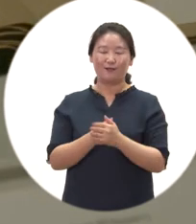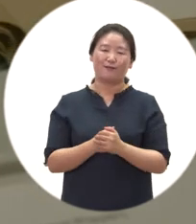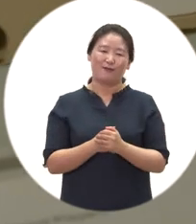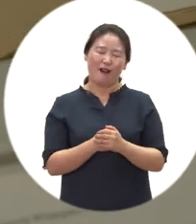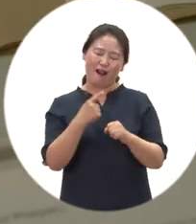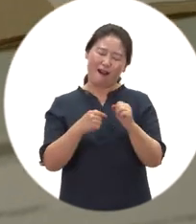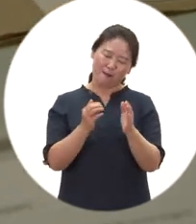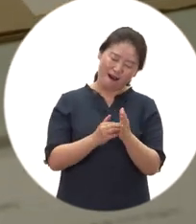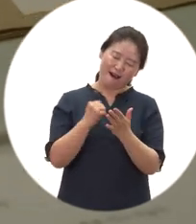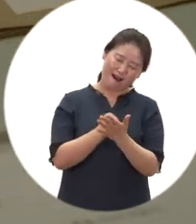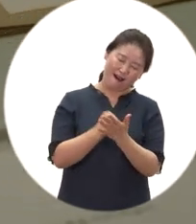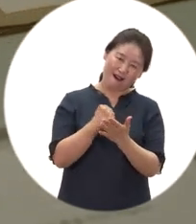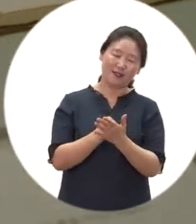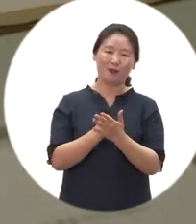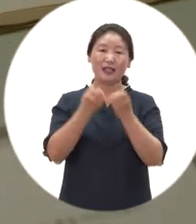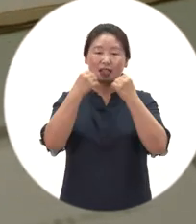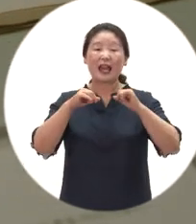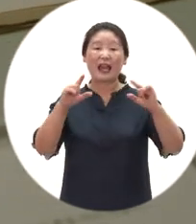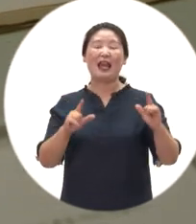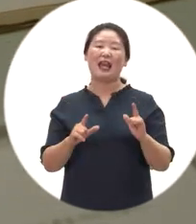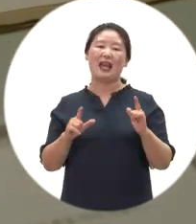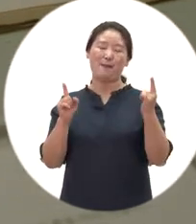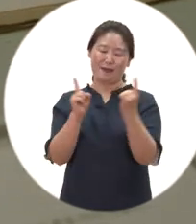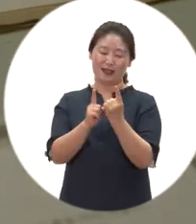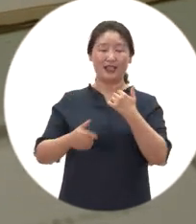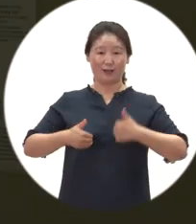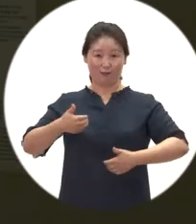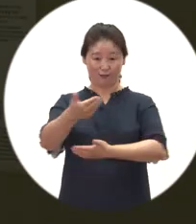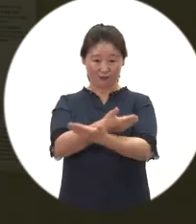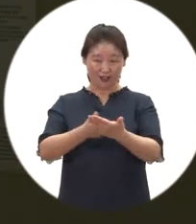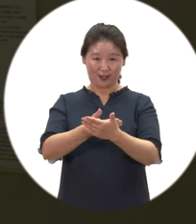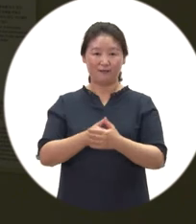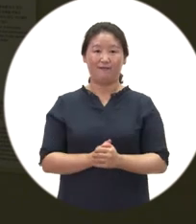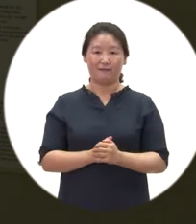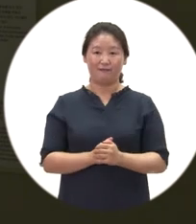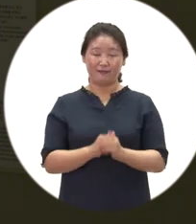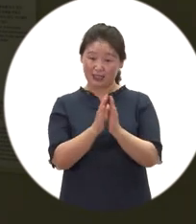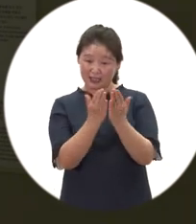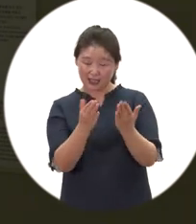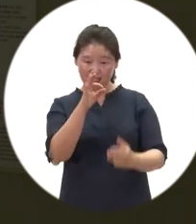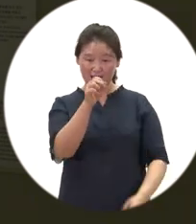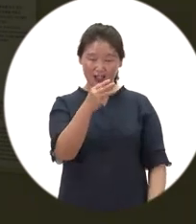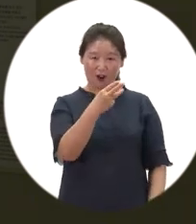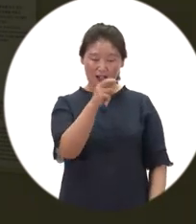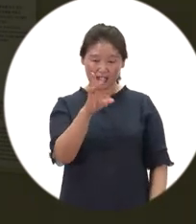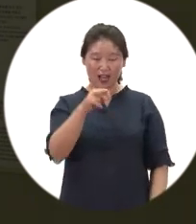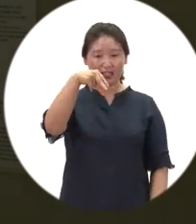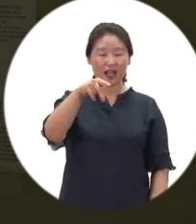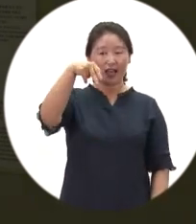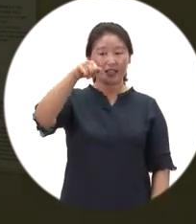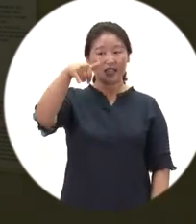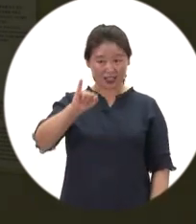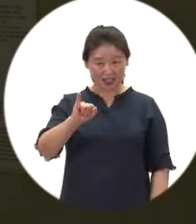해를 보내는 아쉬움을 달래고 새해를 맞는 기쁨을 나누기도 합니다. 보시는 책은 열양세시기로 우리나라의